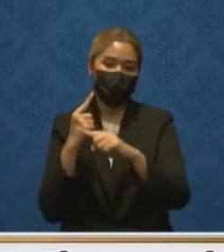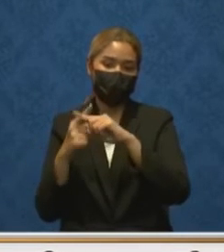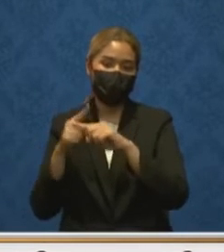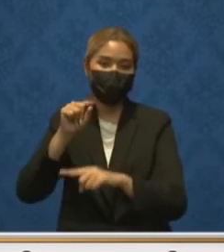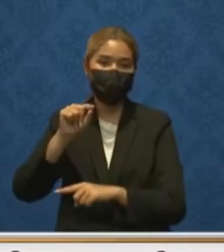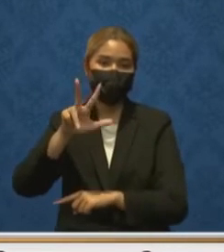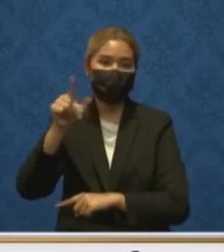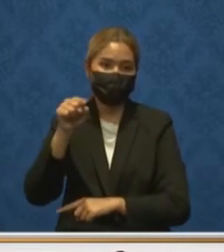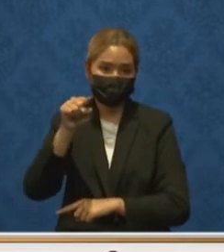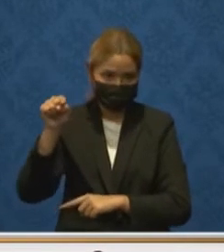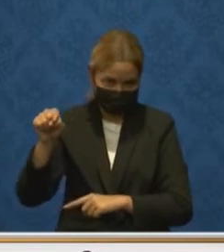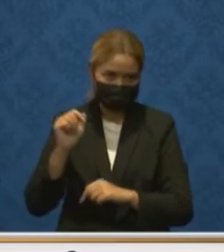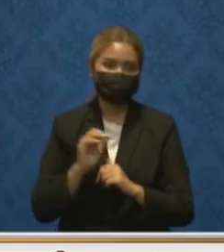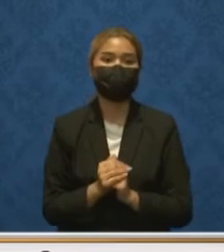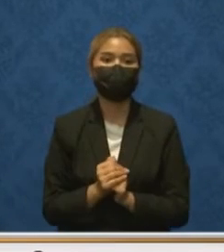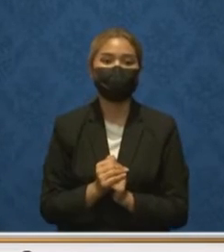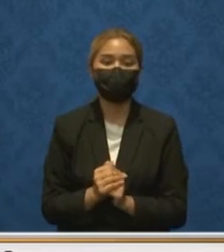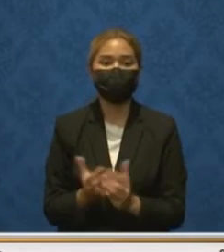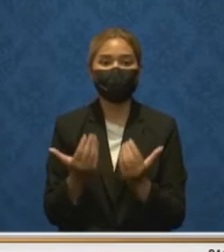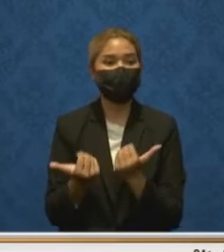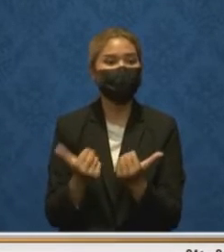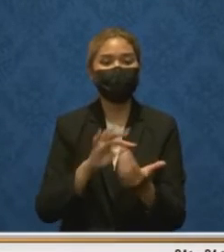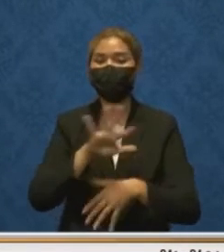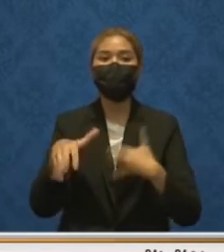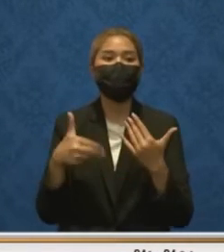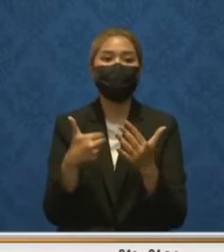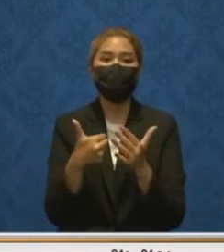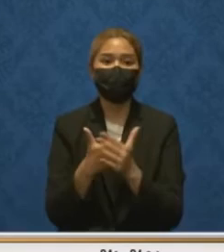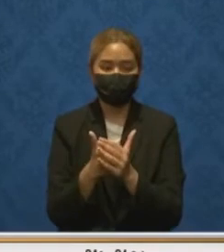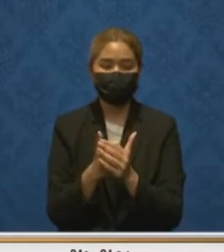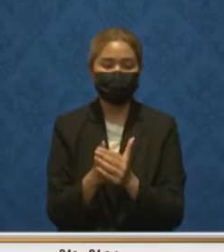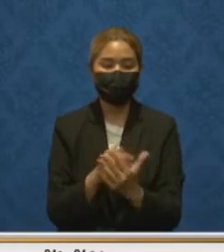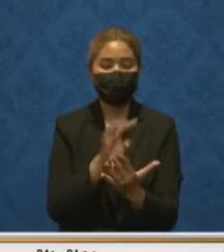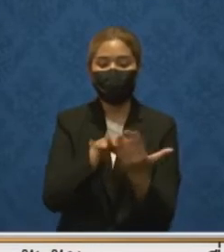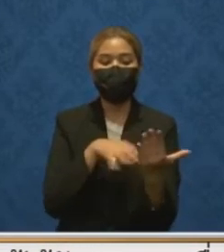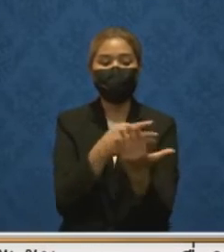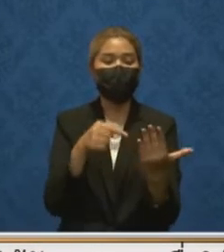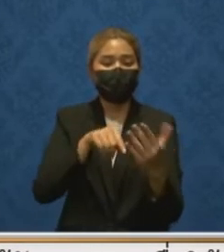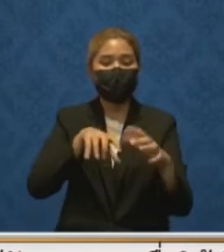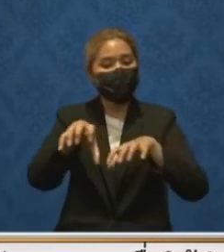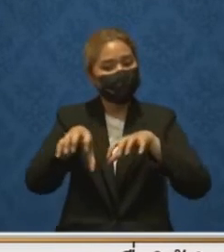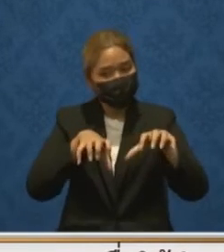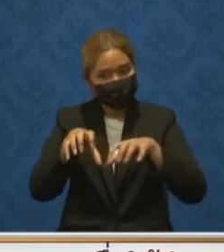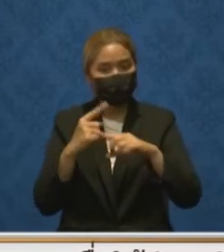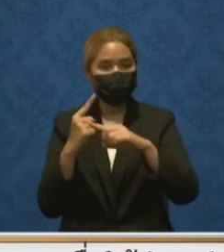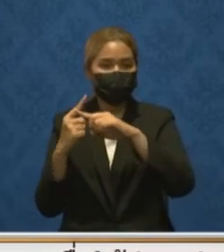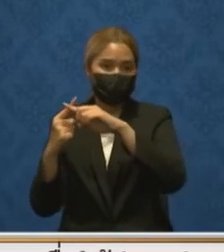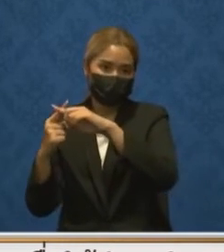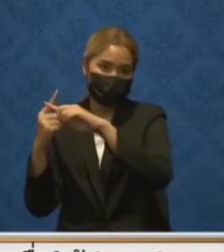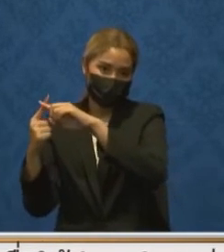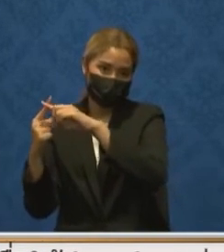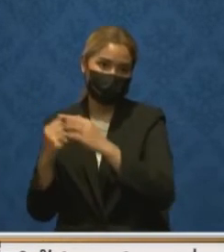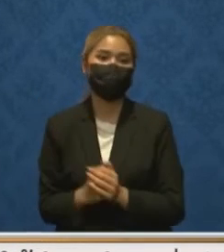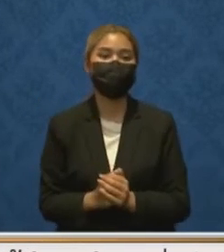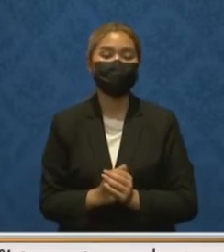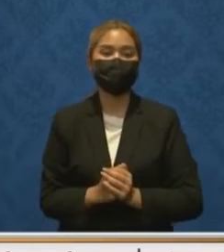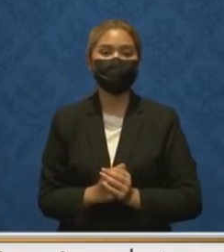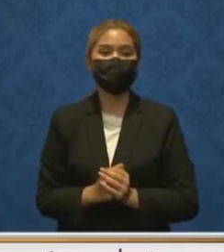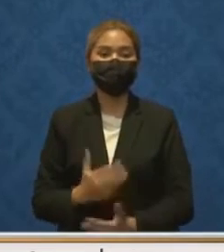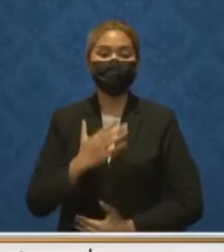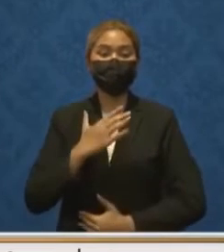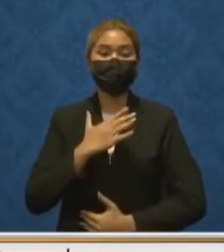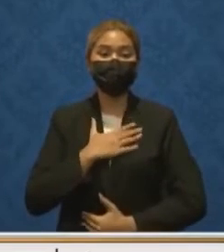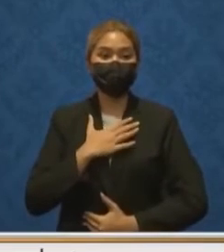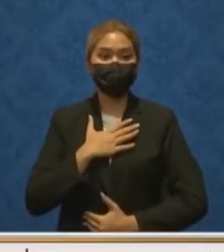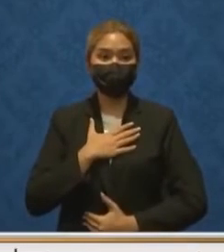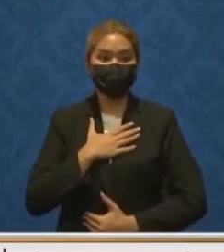% เป็นต้นครับอันนี้ก็คอสิ่งที่ขอนิยาเรีนและสุดท้ายที่จำเป็นต้องกราบเรียนก็คือว่าผมได